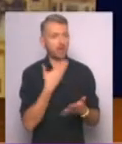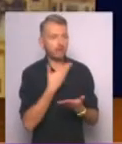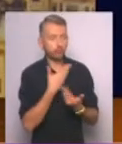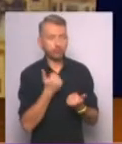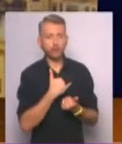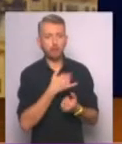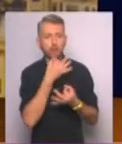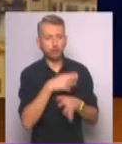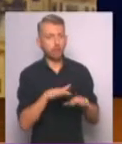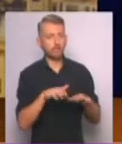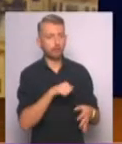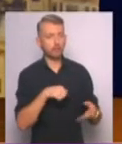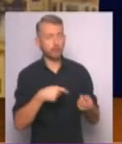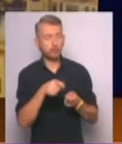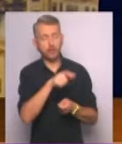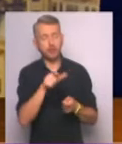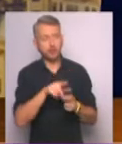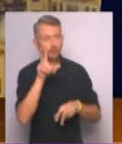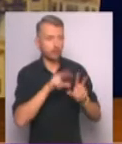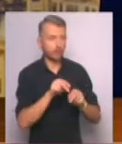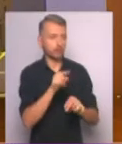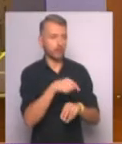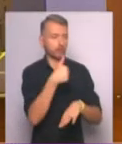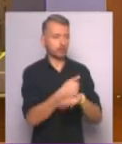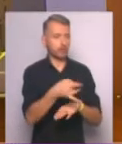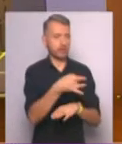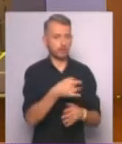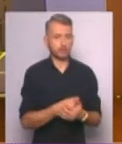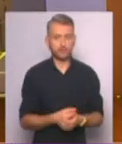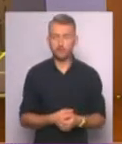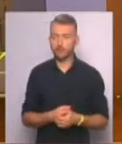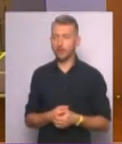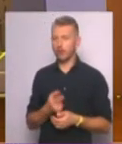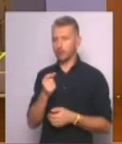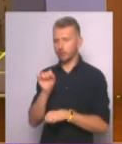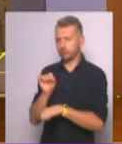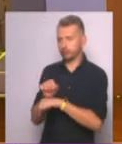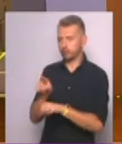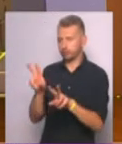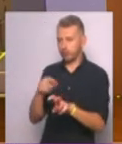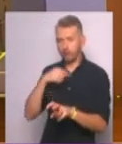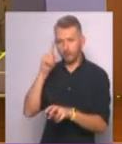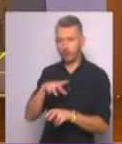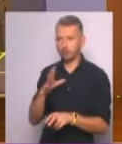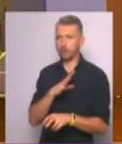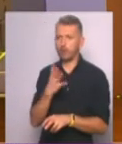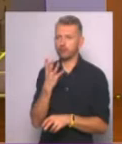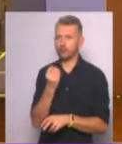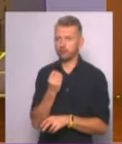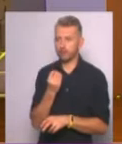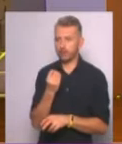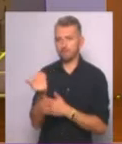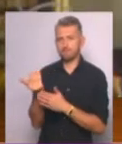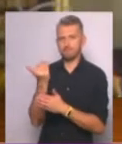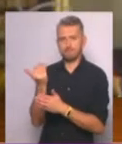самоврядування люди покладають всі надії так на керівника саме Печерської райдержадміністрації. Поставимо на паузу трішки цю тему, тому що я знаю, що була іще невеличка передісторія